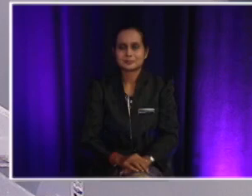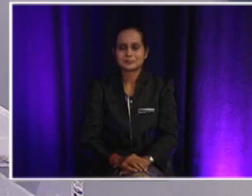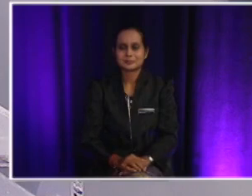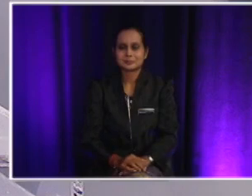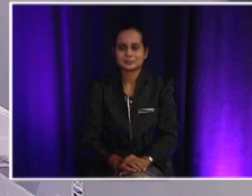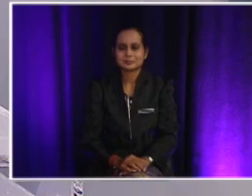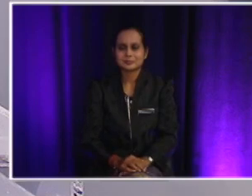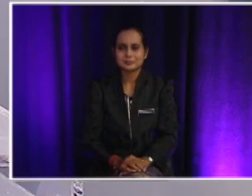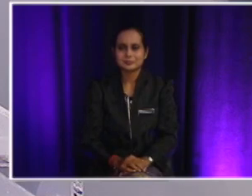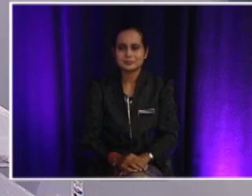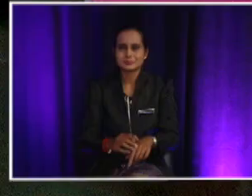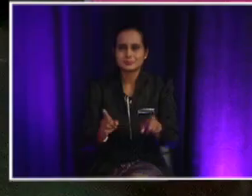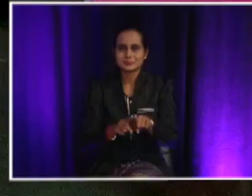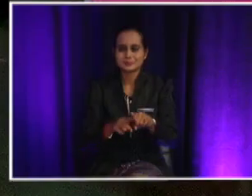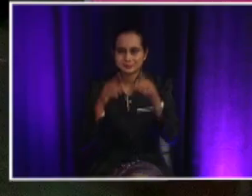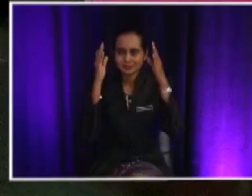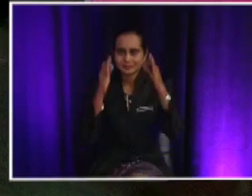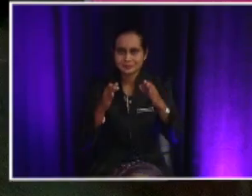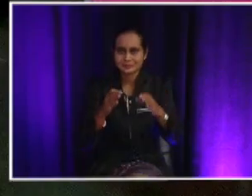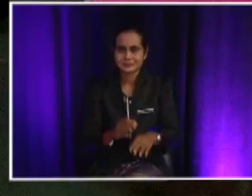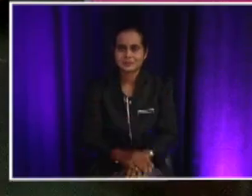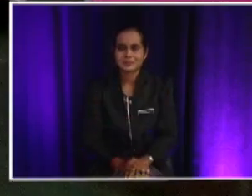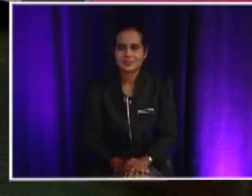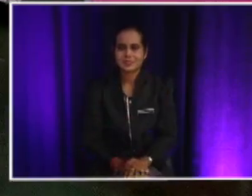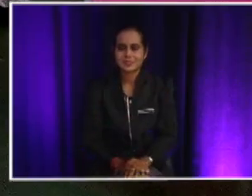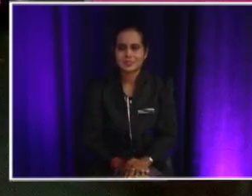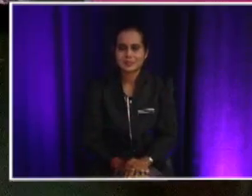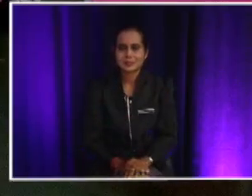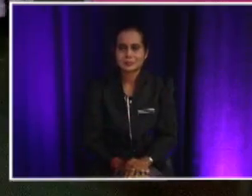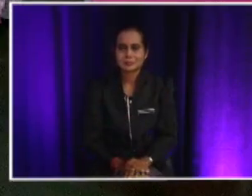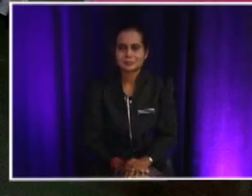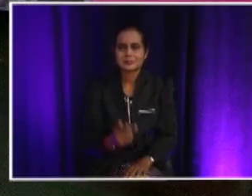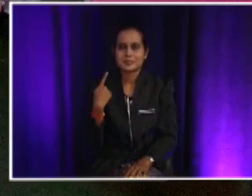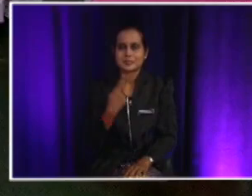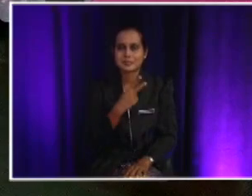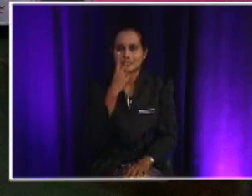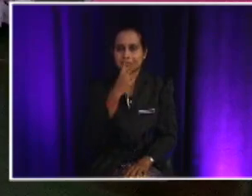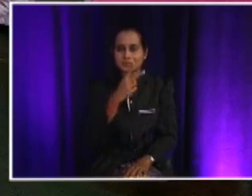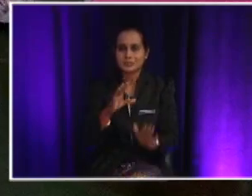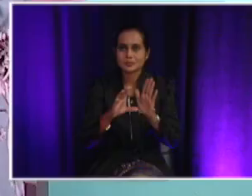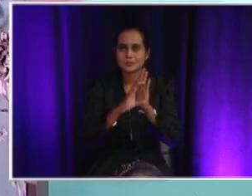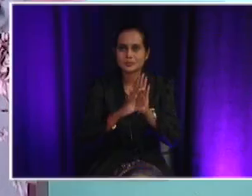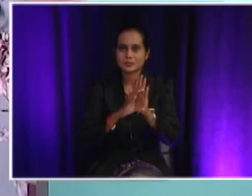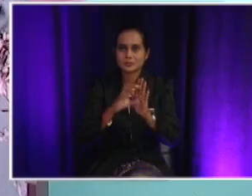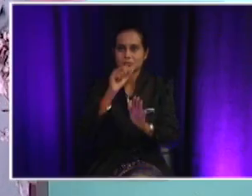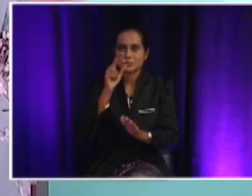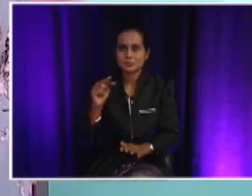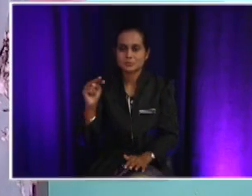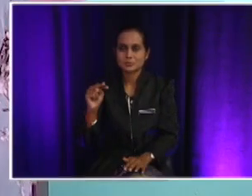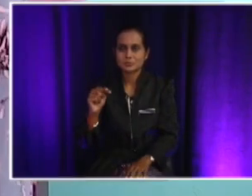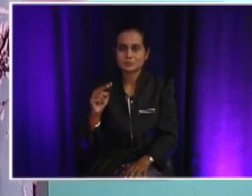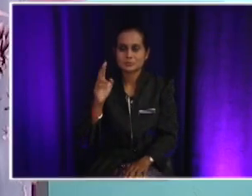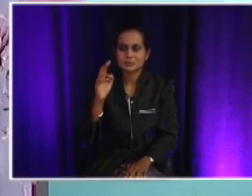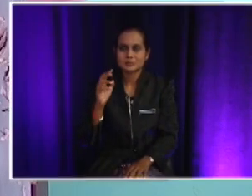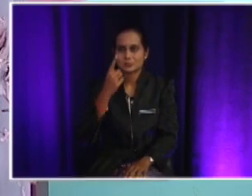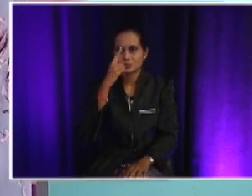hari ini. Sama-sama kita tumpukan perhatian. Silakan Cikgu. Okey, baik Fizi. Kita tengok pula contoh soalan untuk